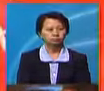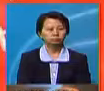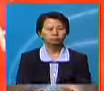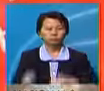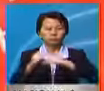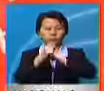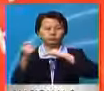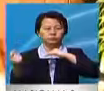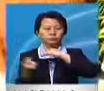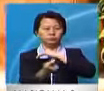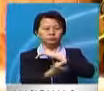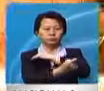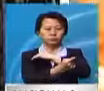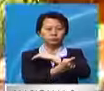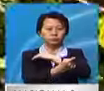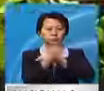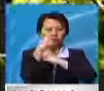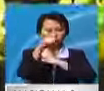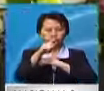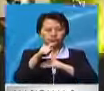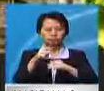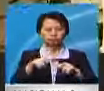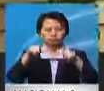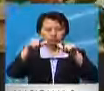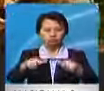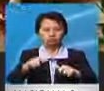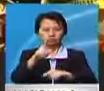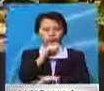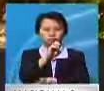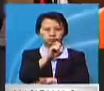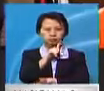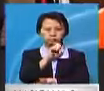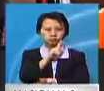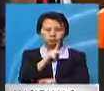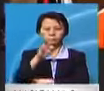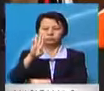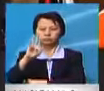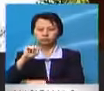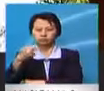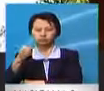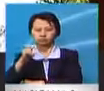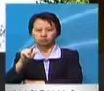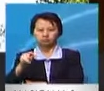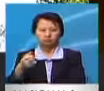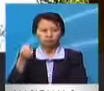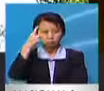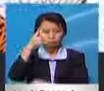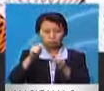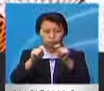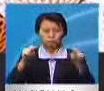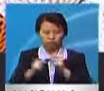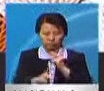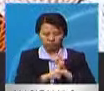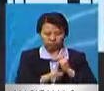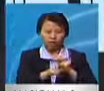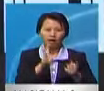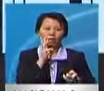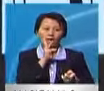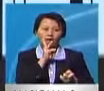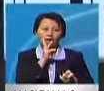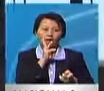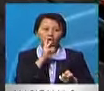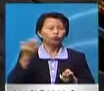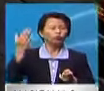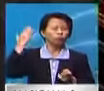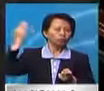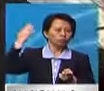Taman tema Escape Adventure Play yang terletak di Teluk Bahang, Pulau Pinang ini difahamkan adalah tapak takungan air pada